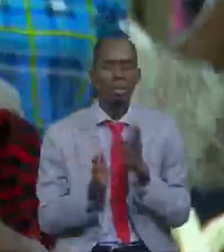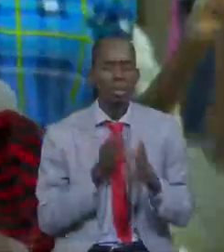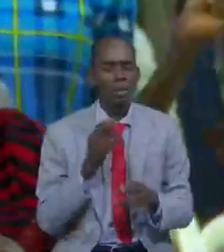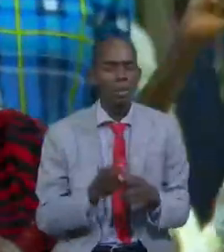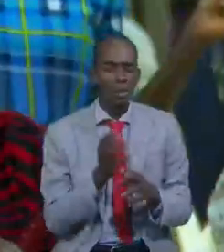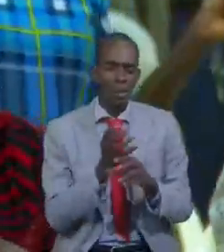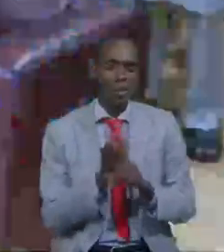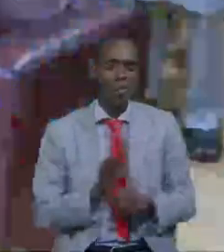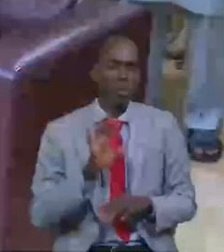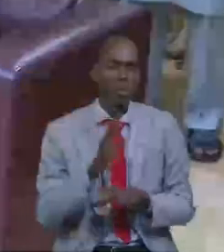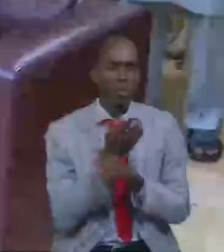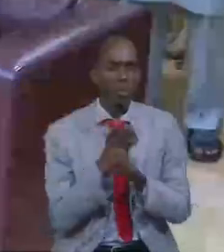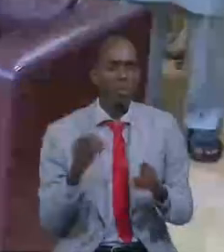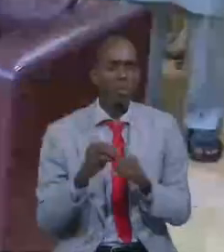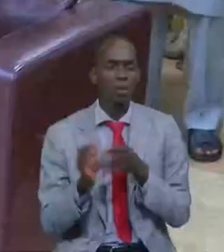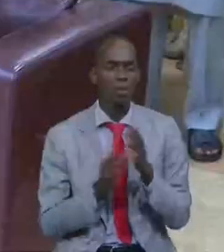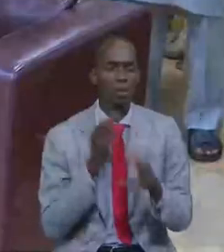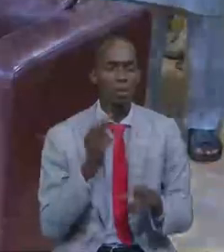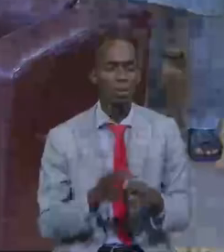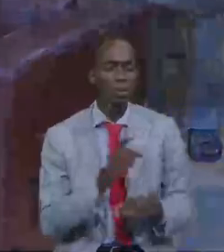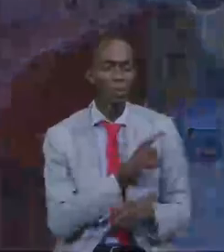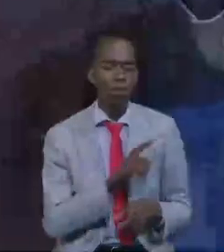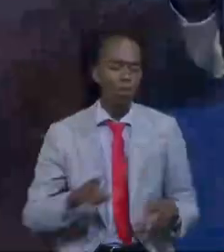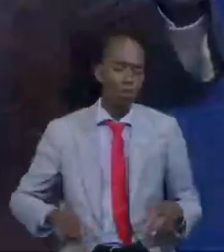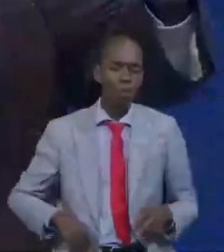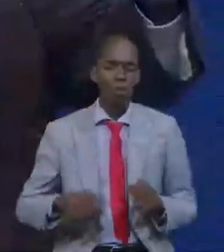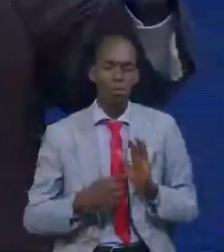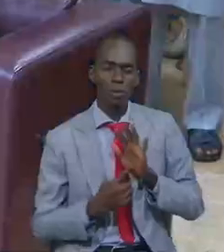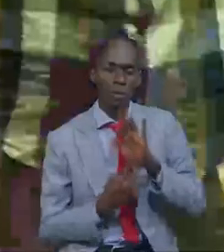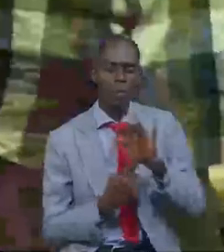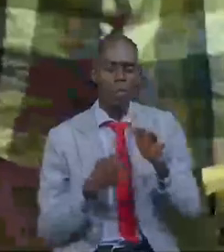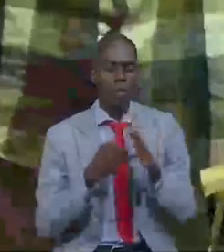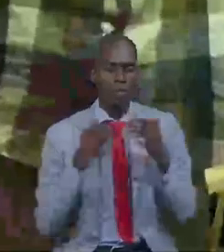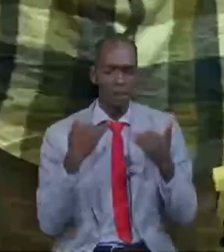délivrance. Seigneur, manifeste-le maintenant.